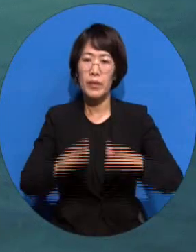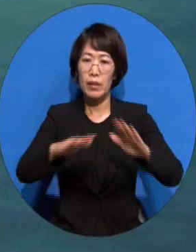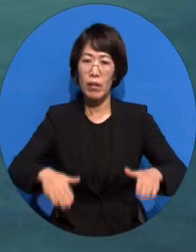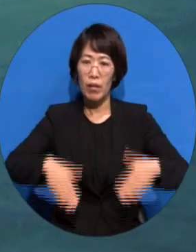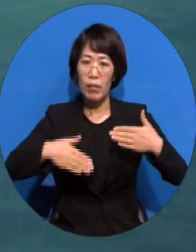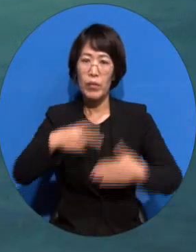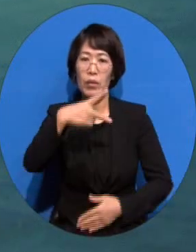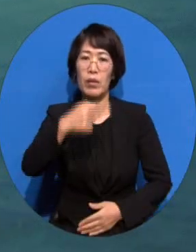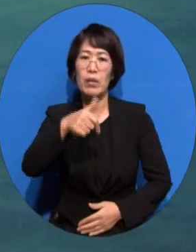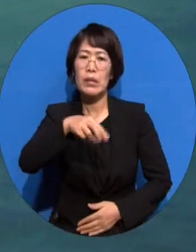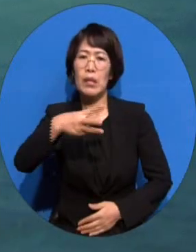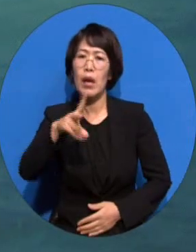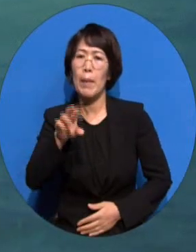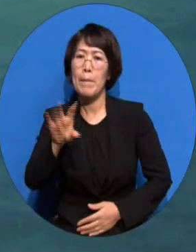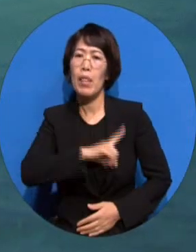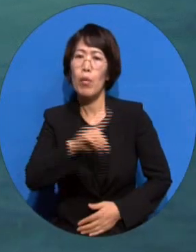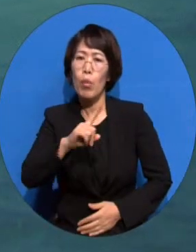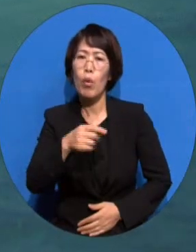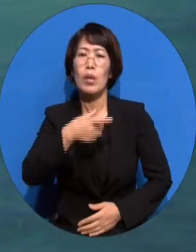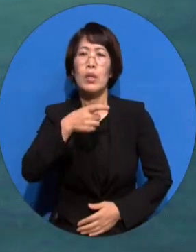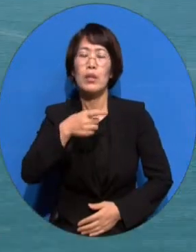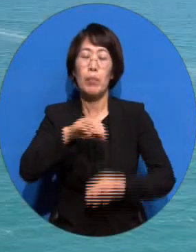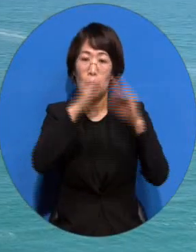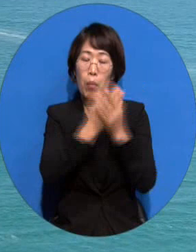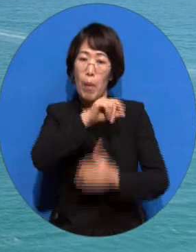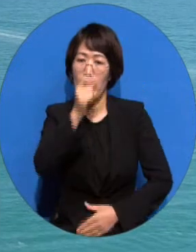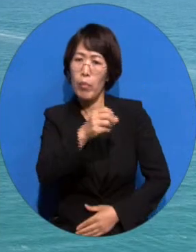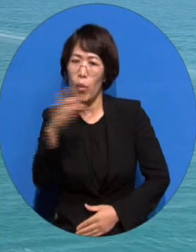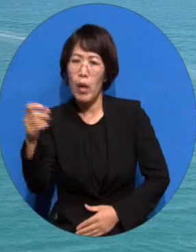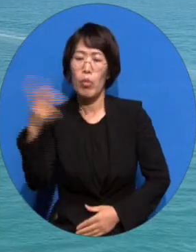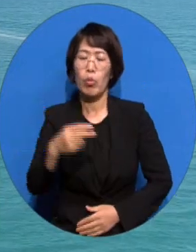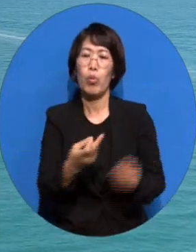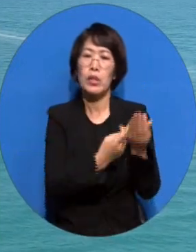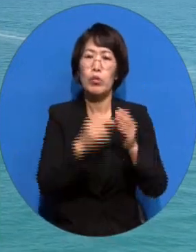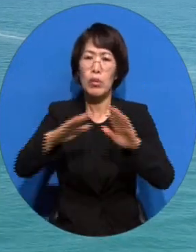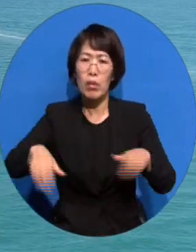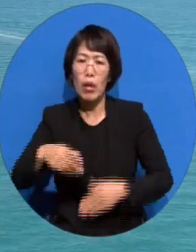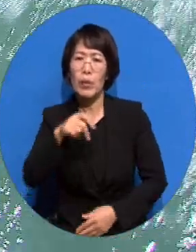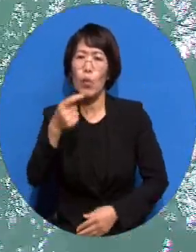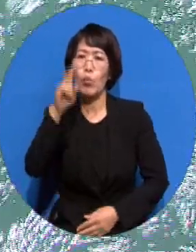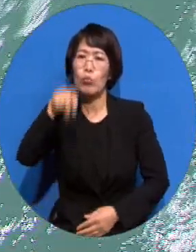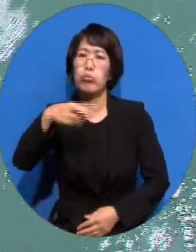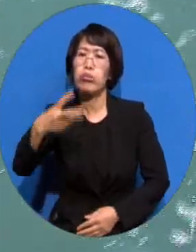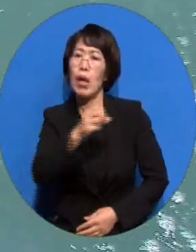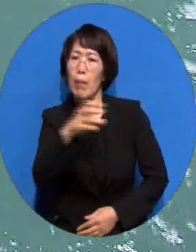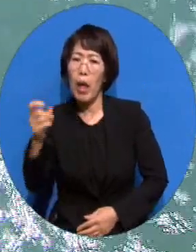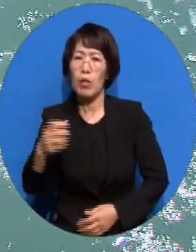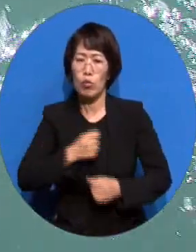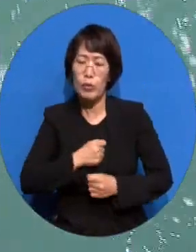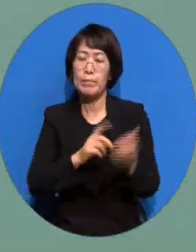전라남도 득량만에 보름달 물 해파리와 전남과 제주 회계 노무 나 입기 3 파리의 주 의 단계 특보가 각각 발령